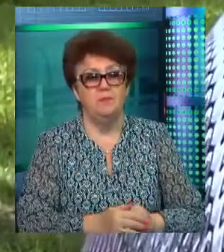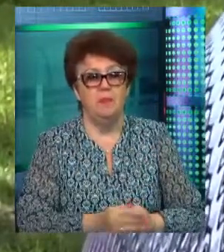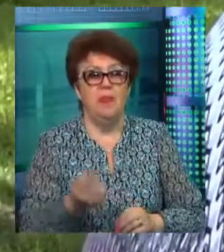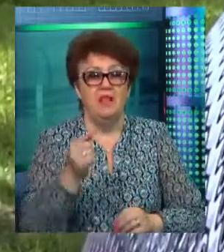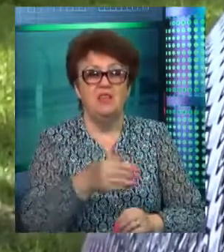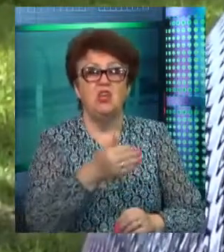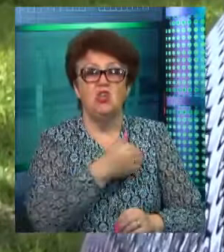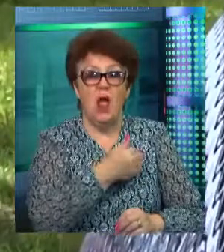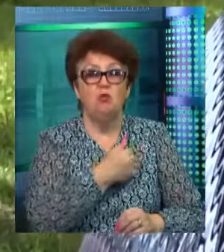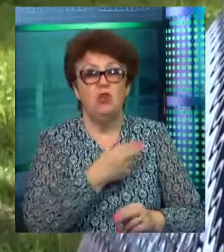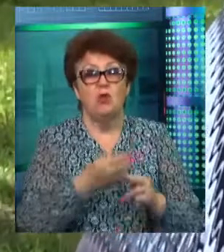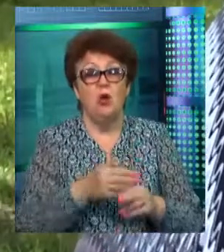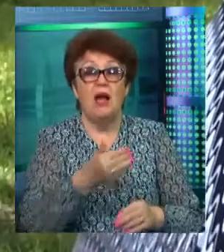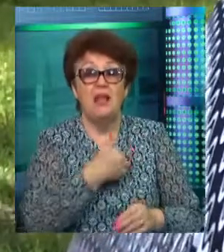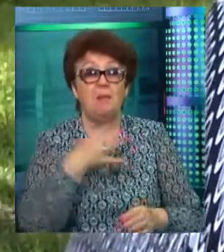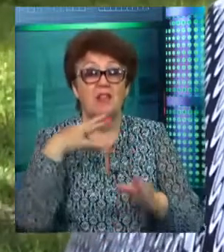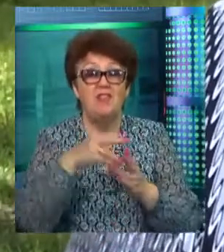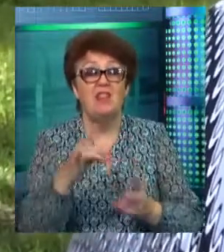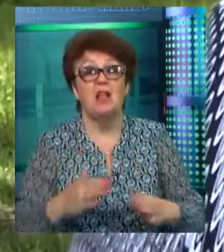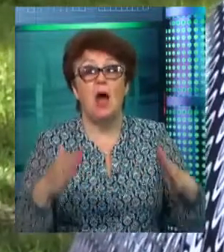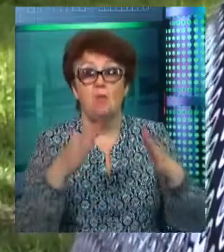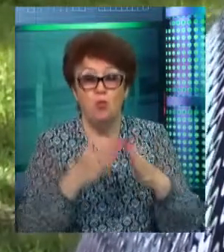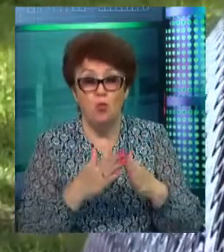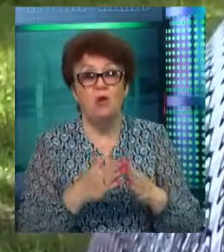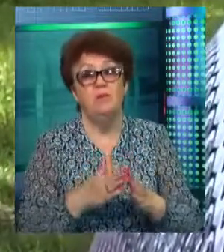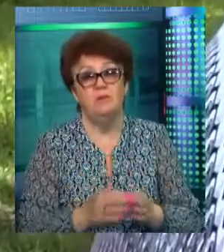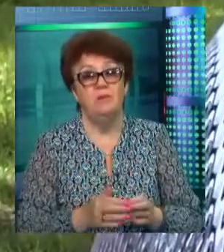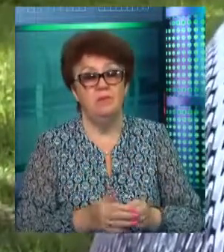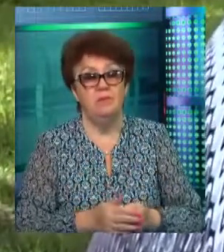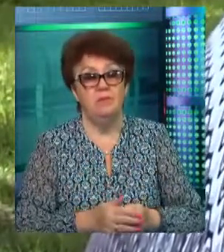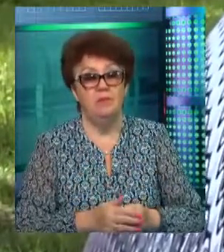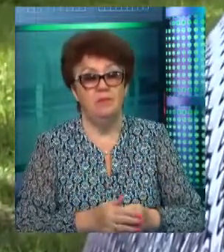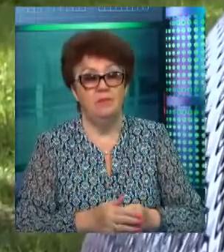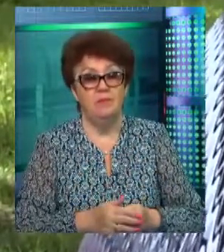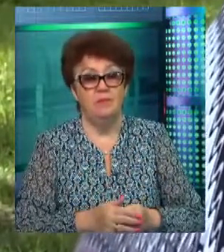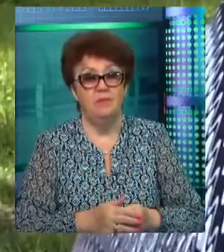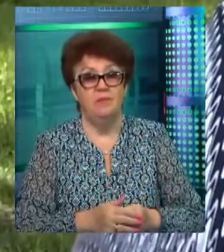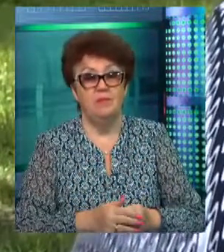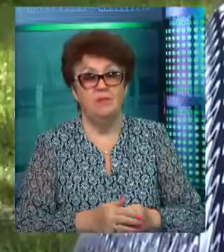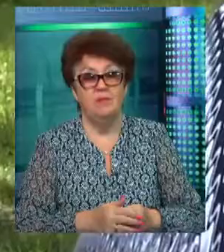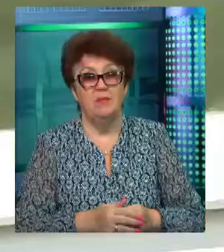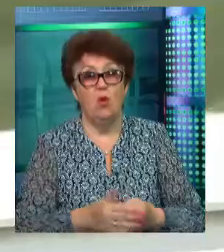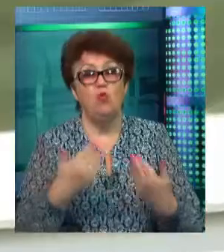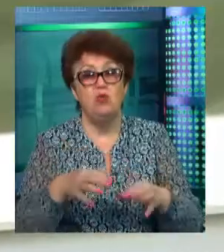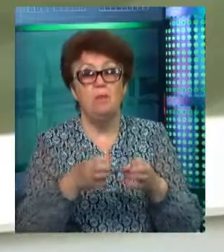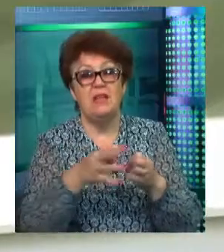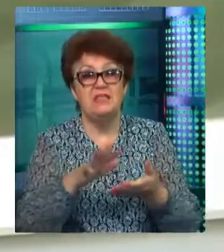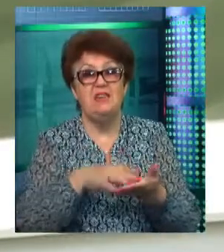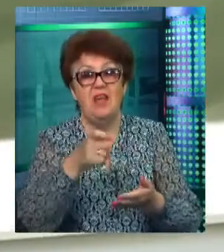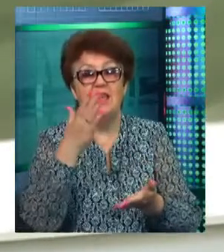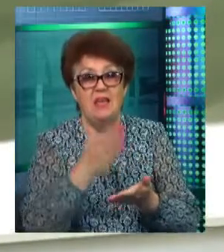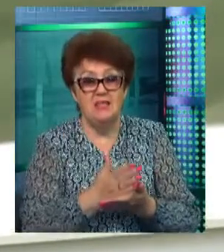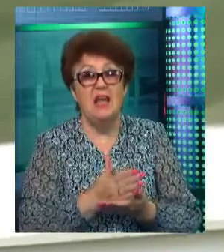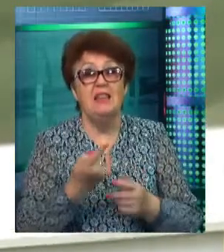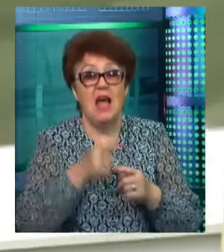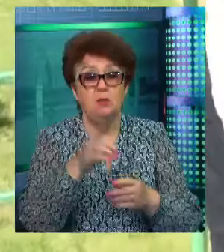которые хотят проголосовать на дому поэтому мы пор собираем за ящик где то вообще в 15-ом подали заявления на этом же участке для